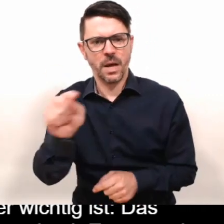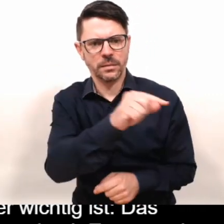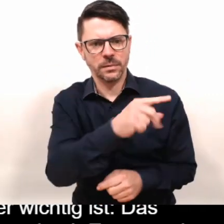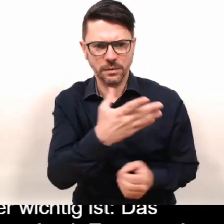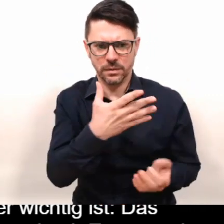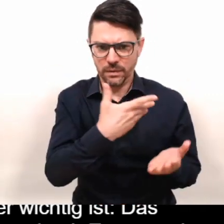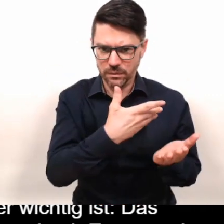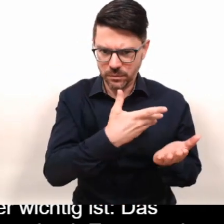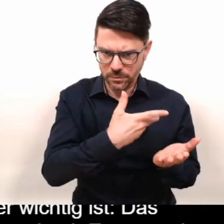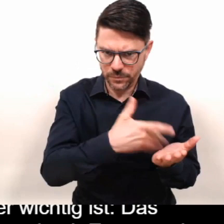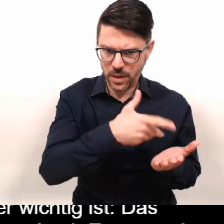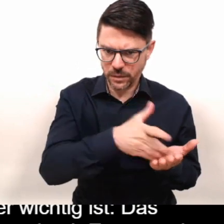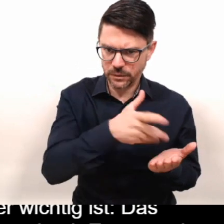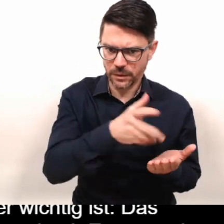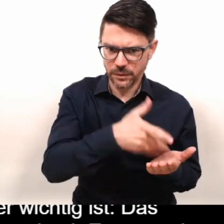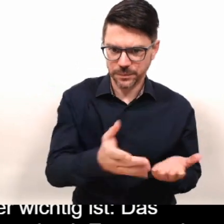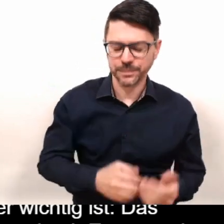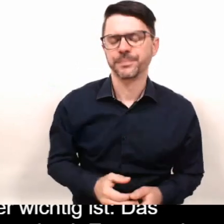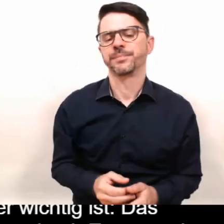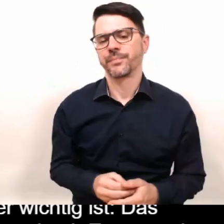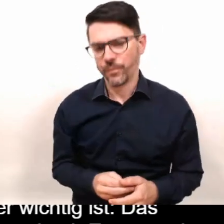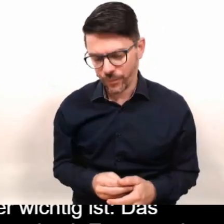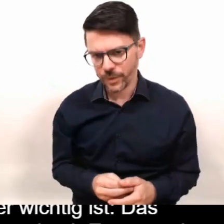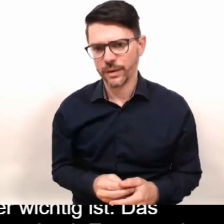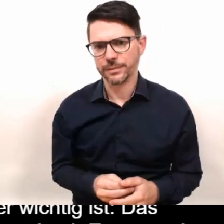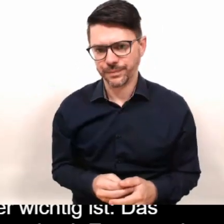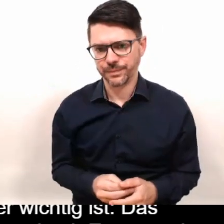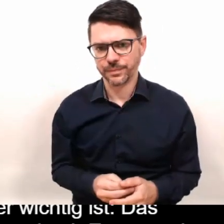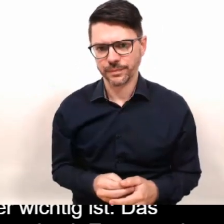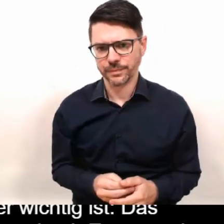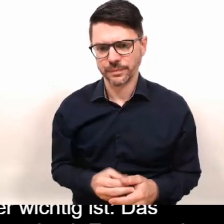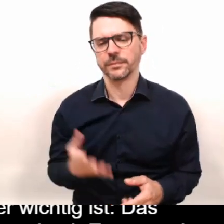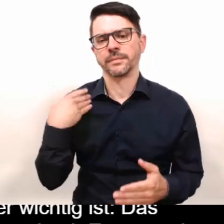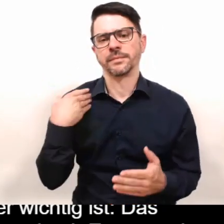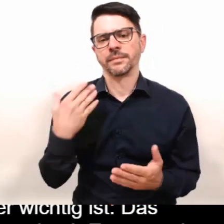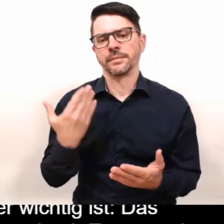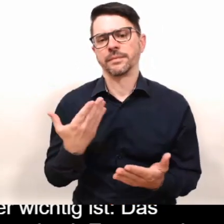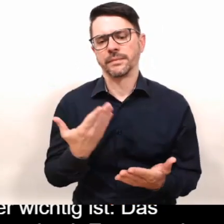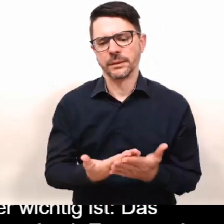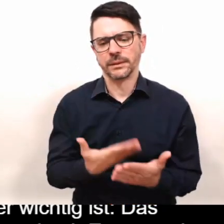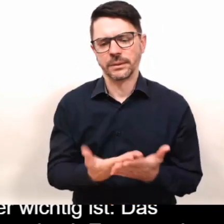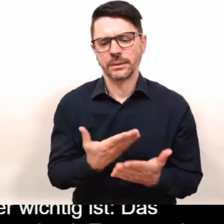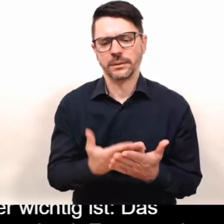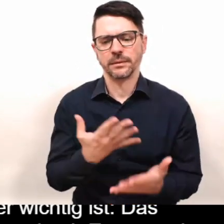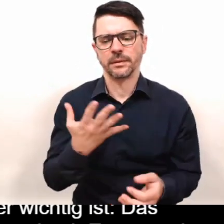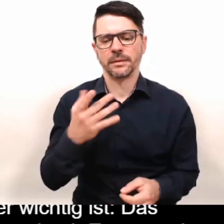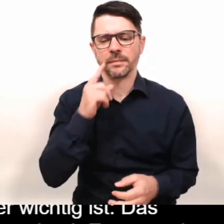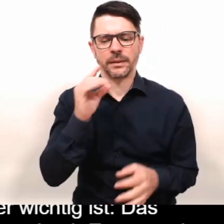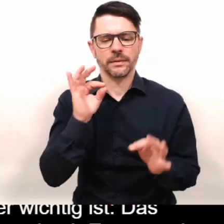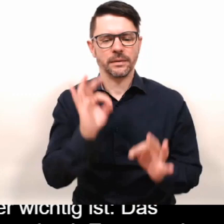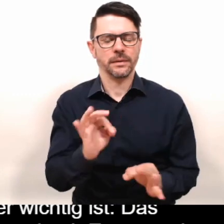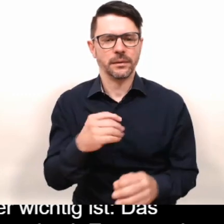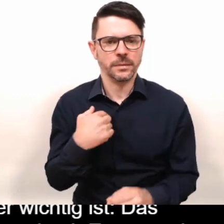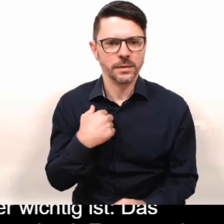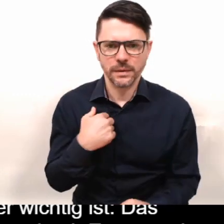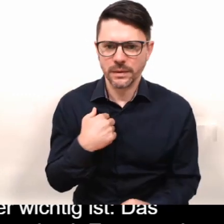Denn unsere Linie ist ja, da komme ich zu dem Thema Fitnessstudios oder andere, da könnte es jetzt auch unterschiedliche andere Branchen nennen.